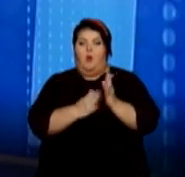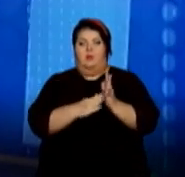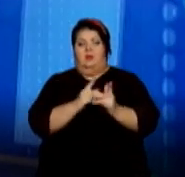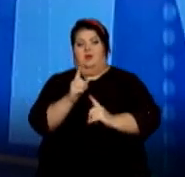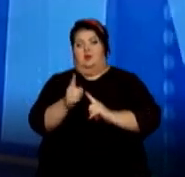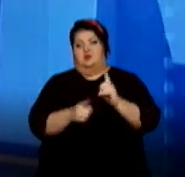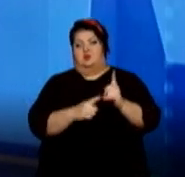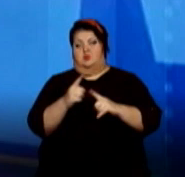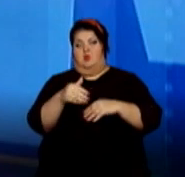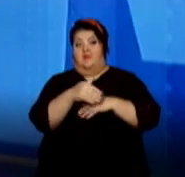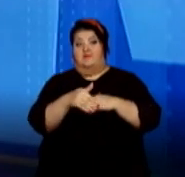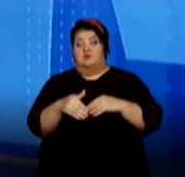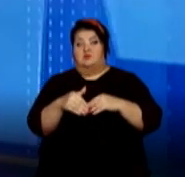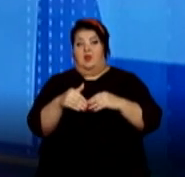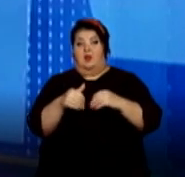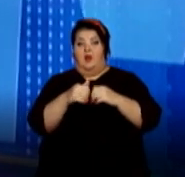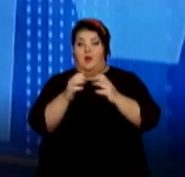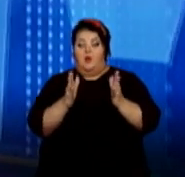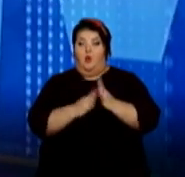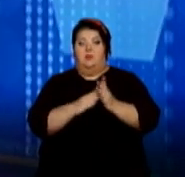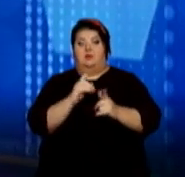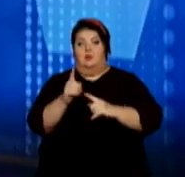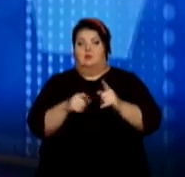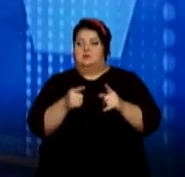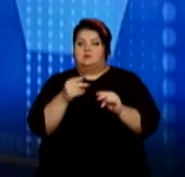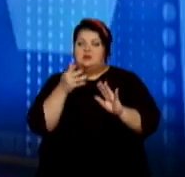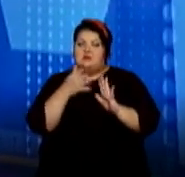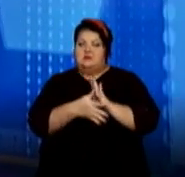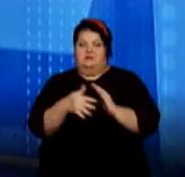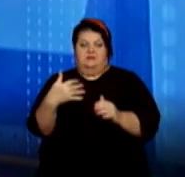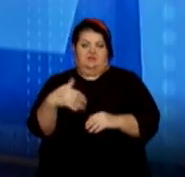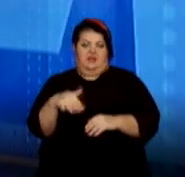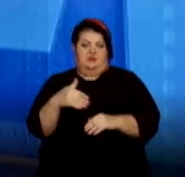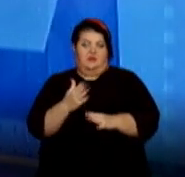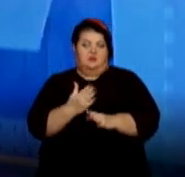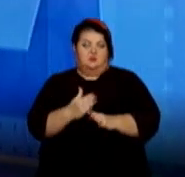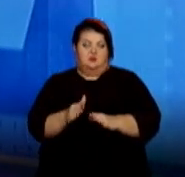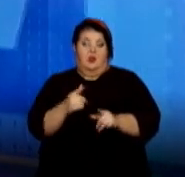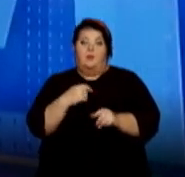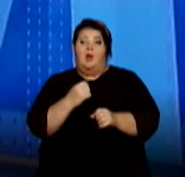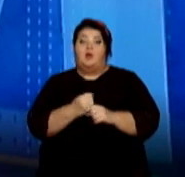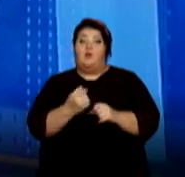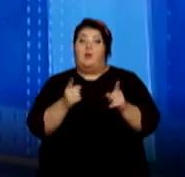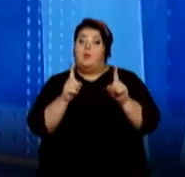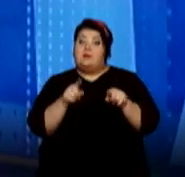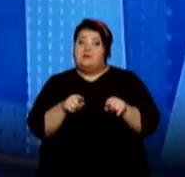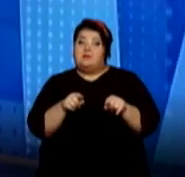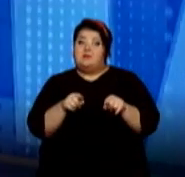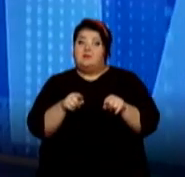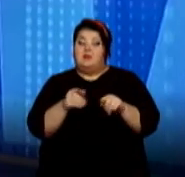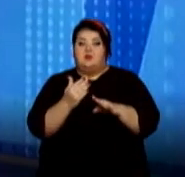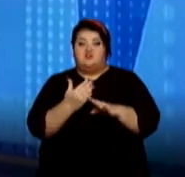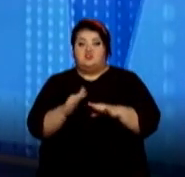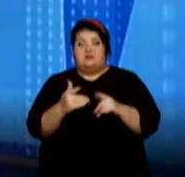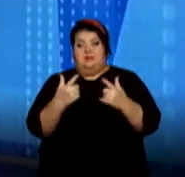цієї вулиці. А комплексна реконструкція – це досить такі затратні частини. Тому ми робимо зараз ті, скажімо так,